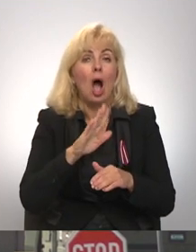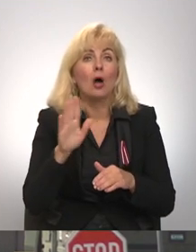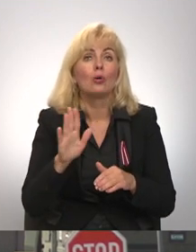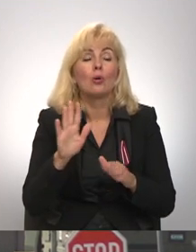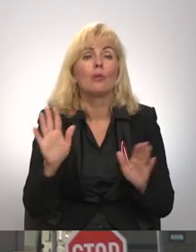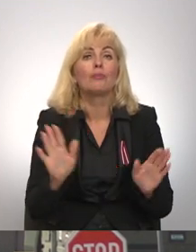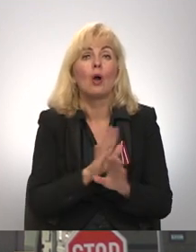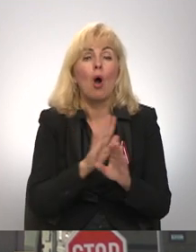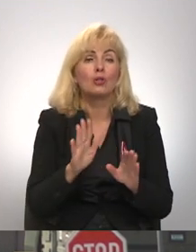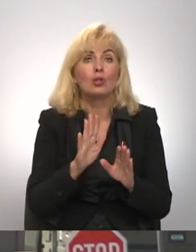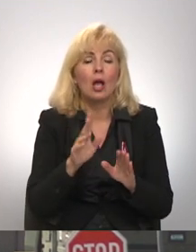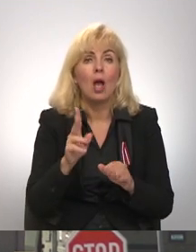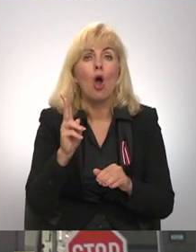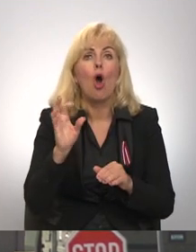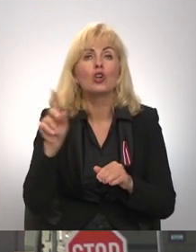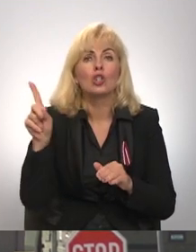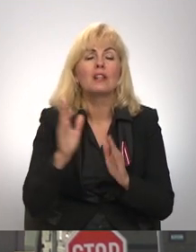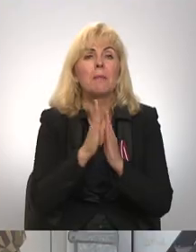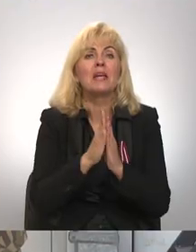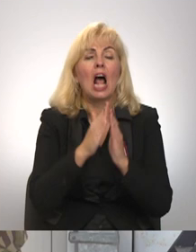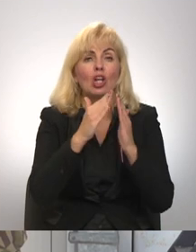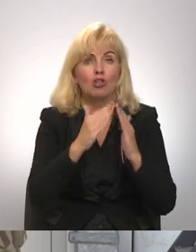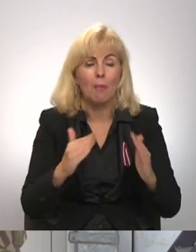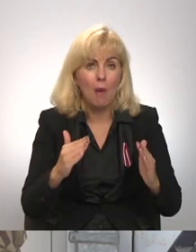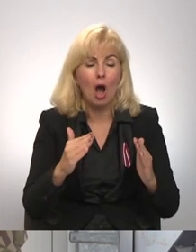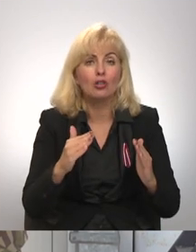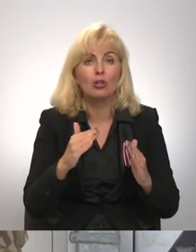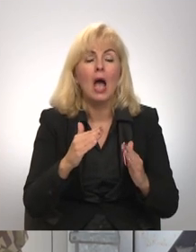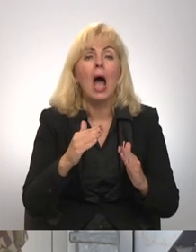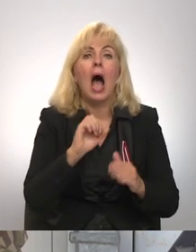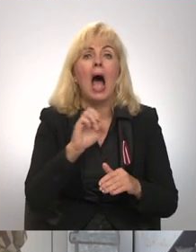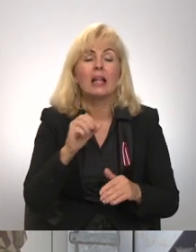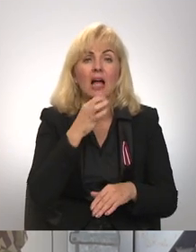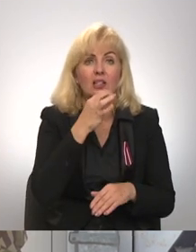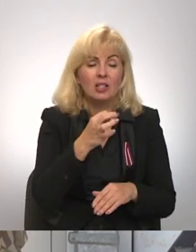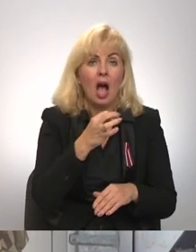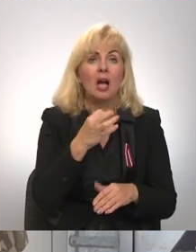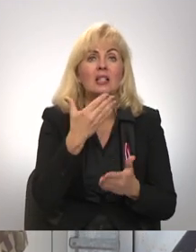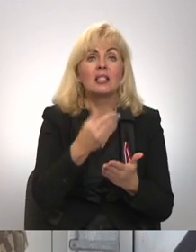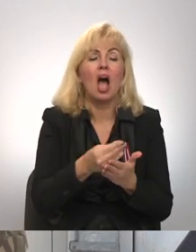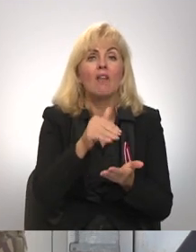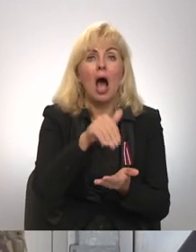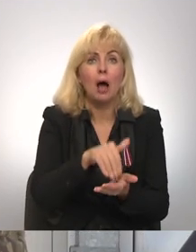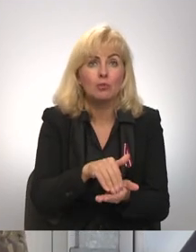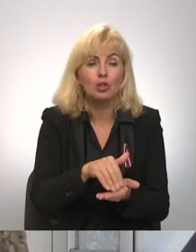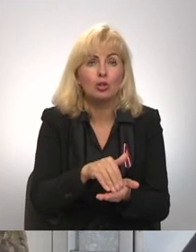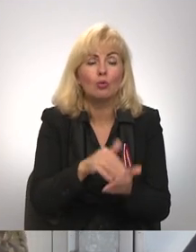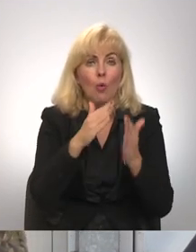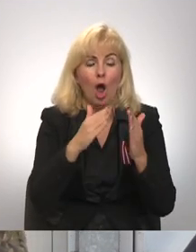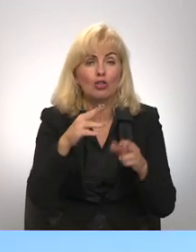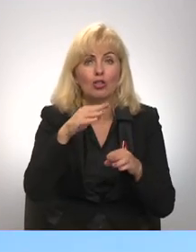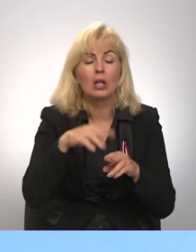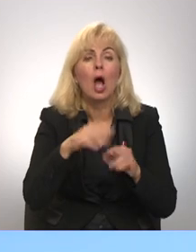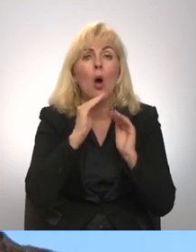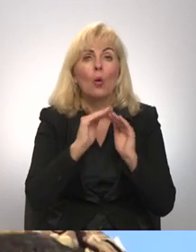ticīgos pulcina Kosovas mošejas. Un, kā sacīja Anna, katram vajadzīgs sava apstāšanās un pabūšana iekšējā klusumā